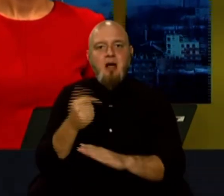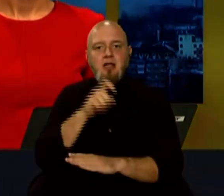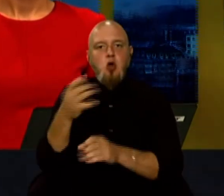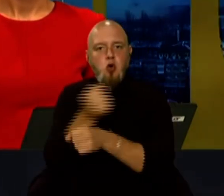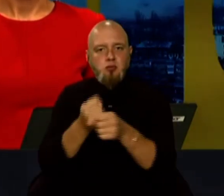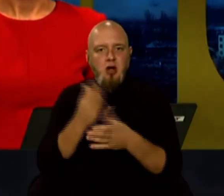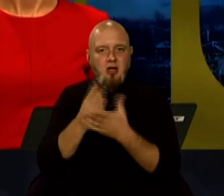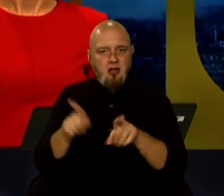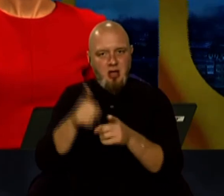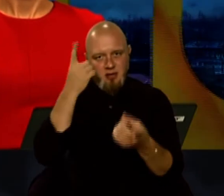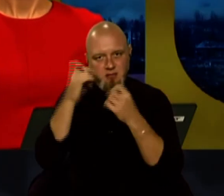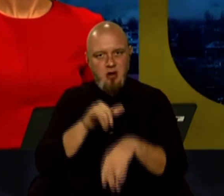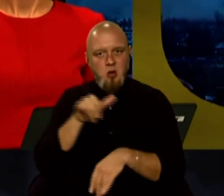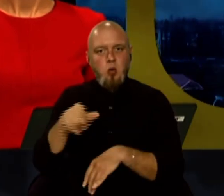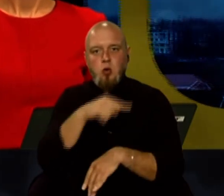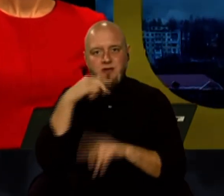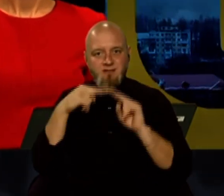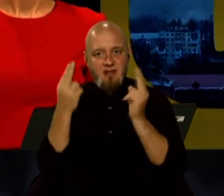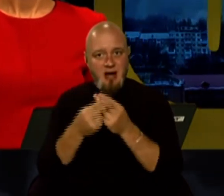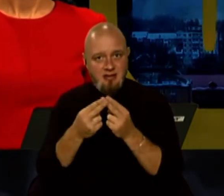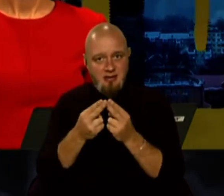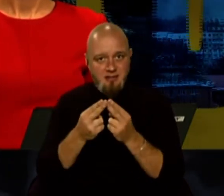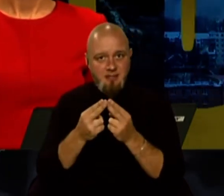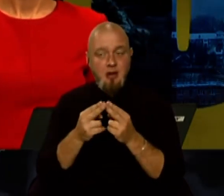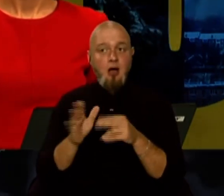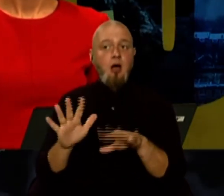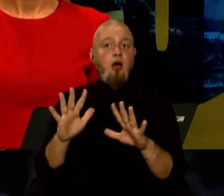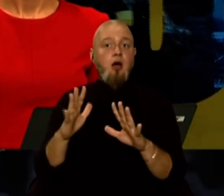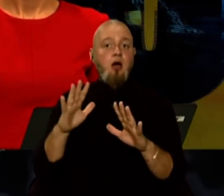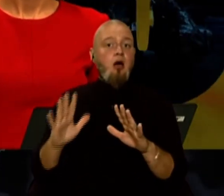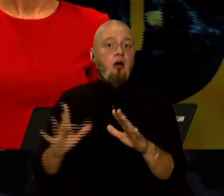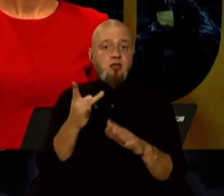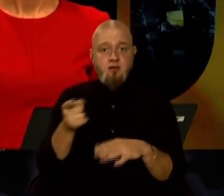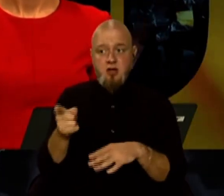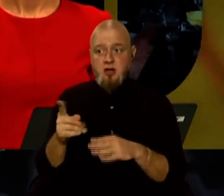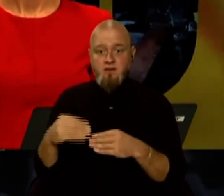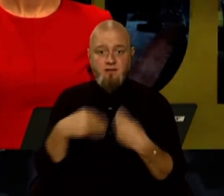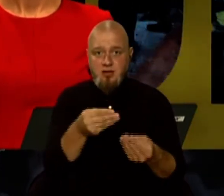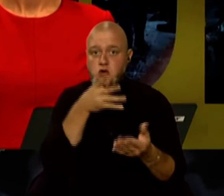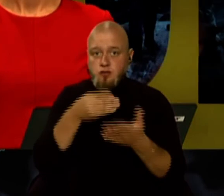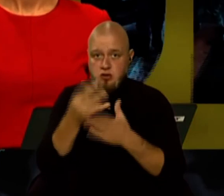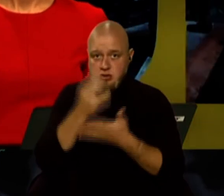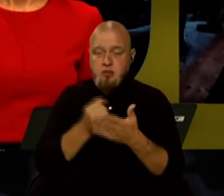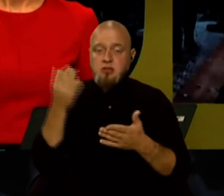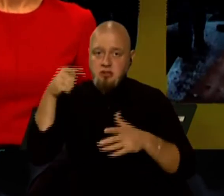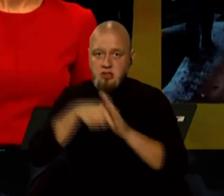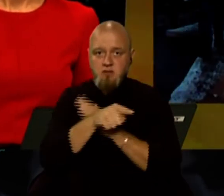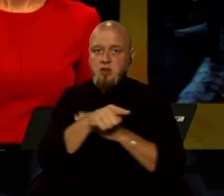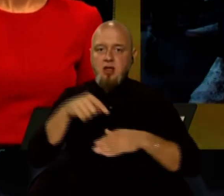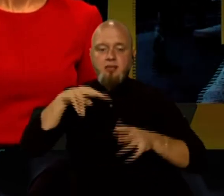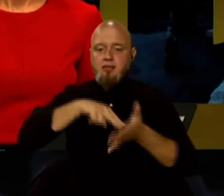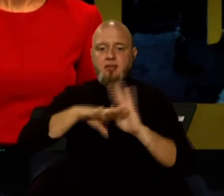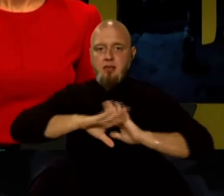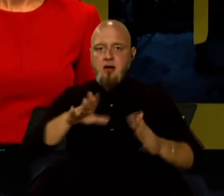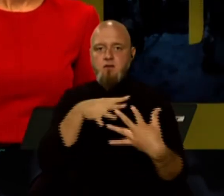озброєння, є така інформація, в Російську Федерацію, раз вони віддають свої запаси, значить вони не збираються